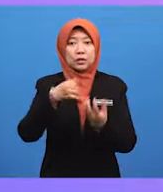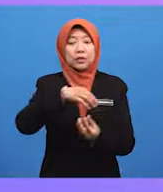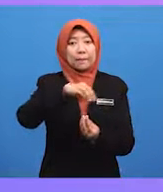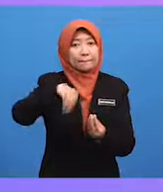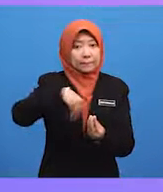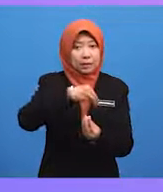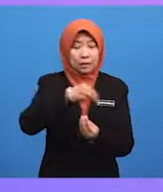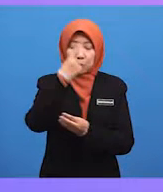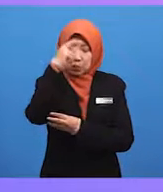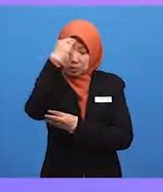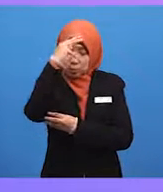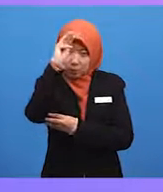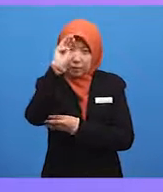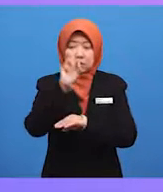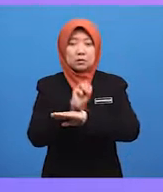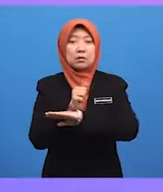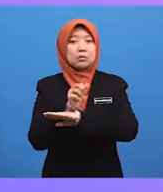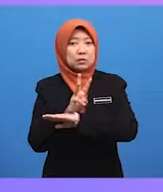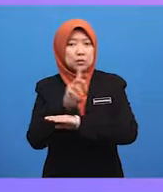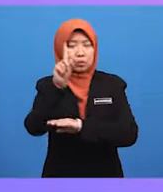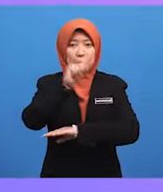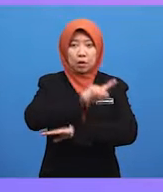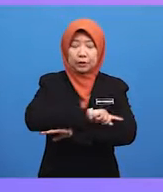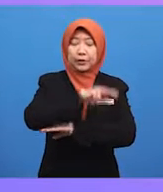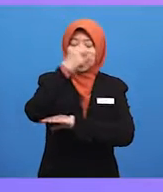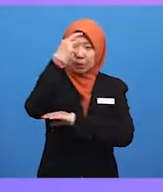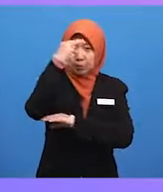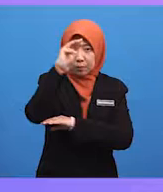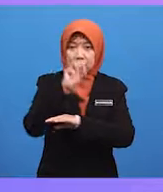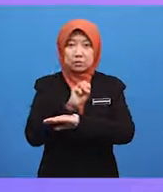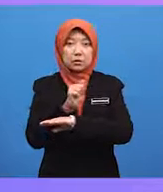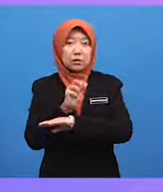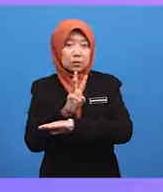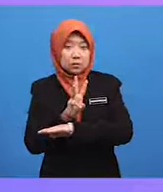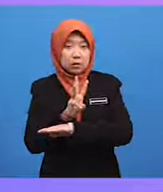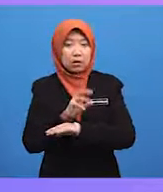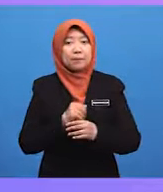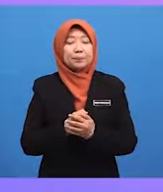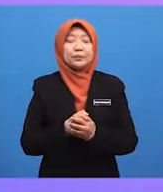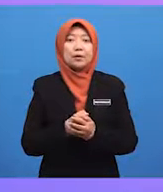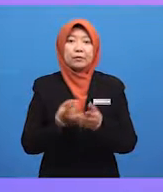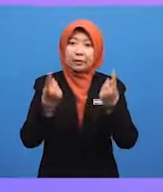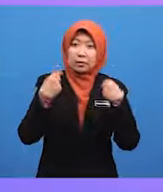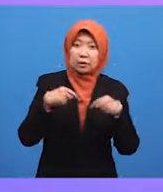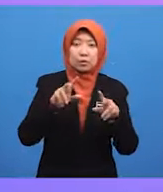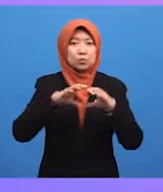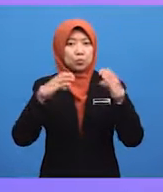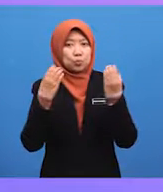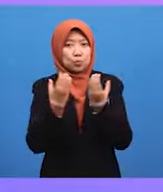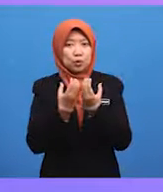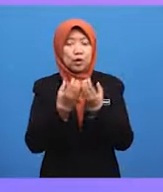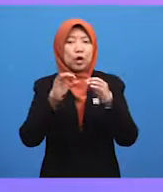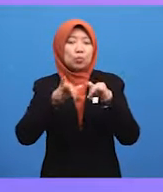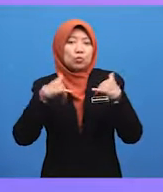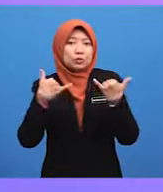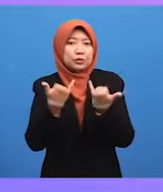sallallahu alaihi wasallam. Pada suatu hari, Nabi Muhammad sallallahu alaihi wasallam didatangi sekumpulan musyrikin